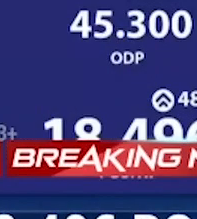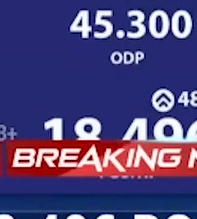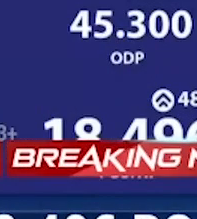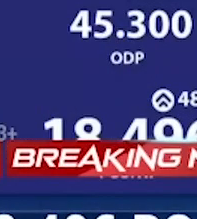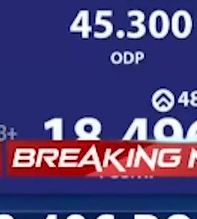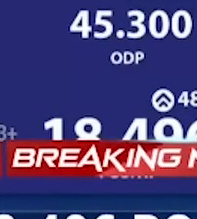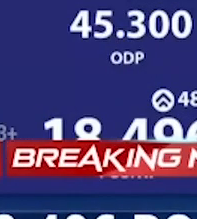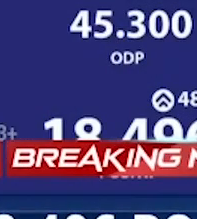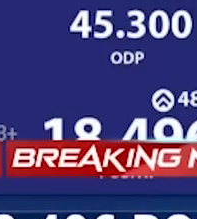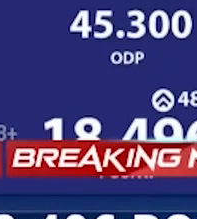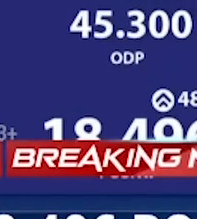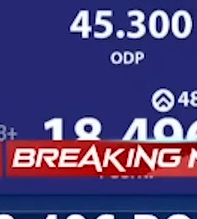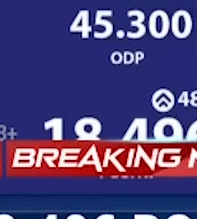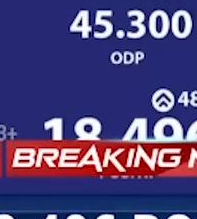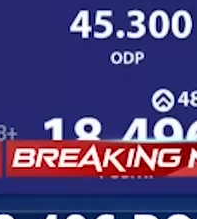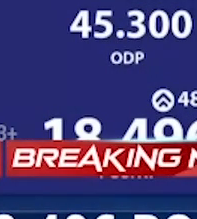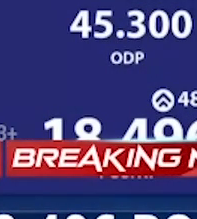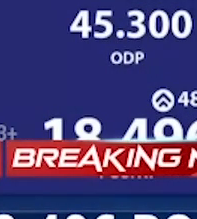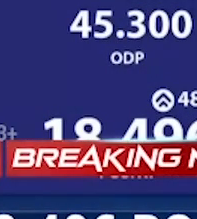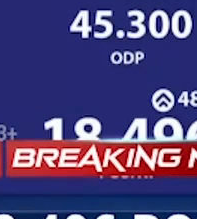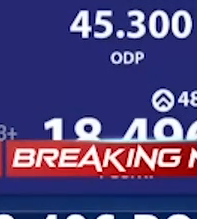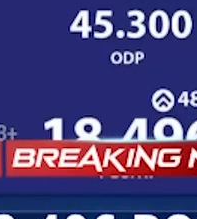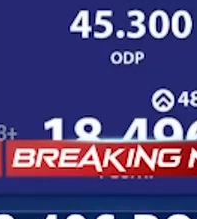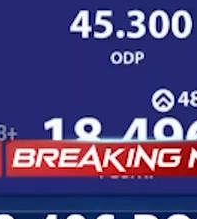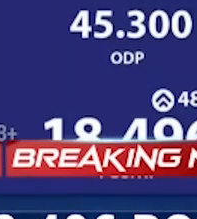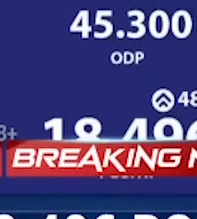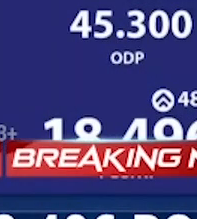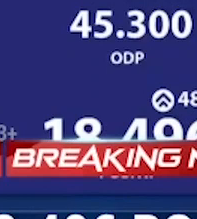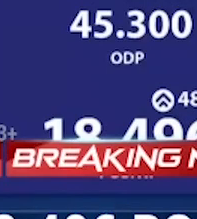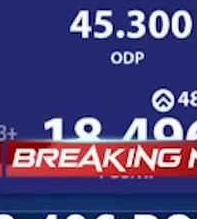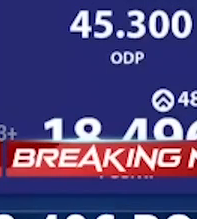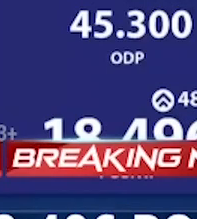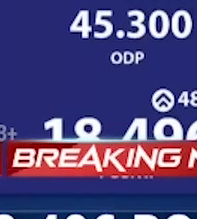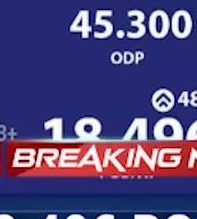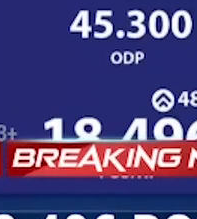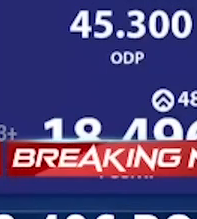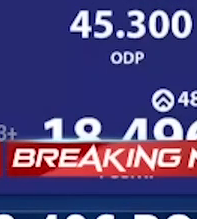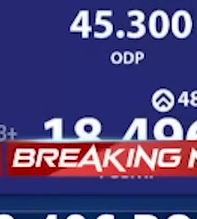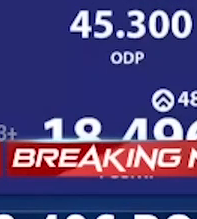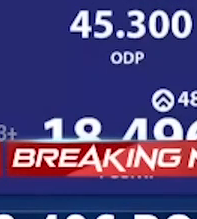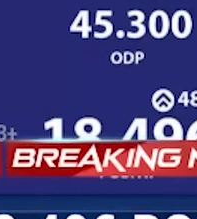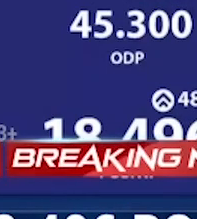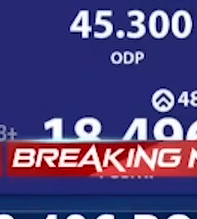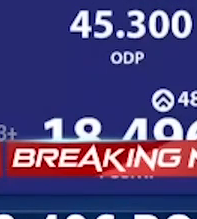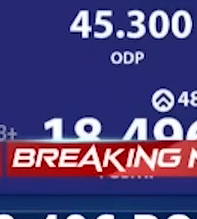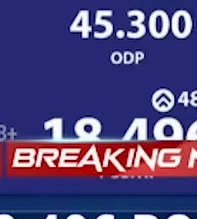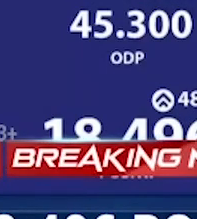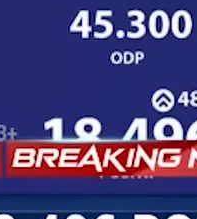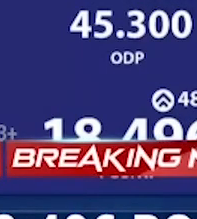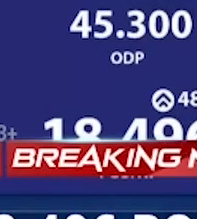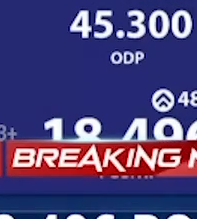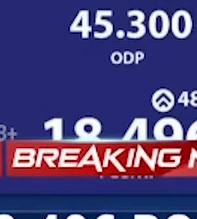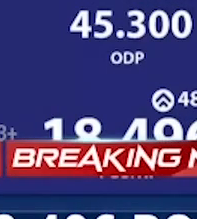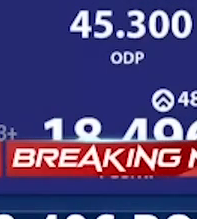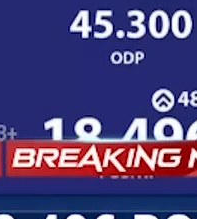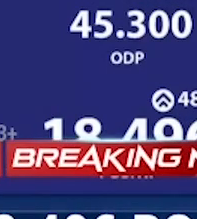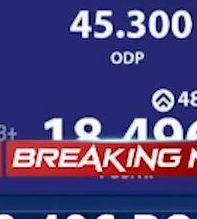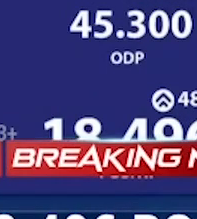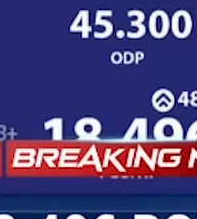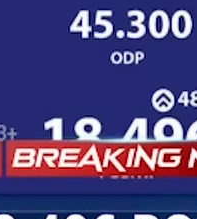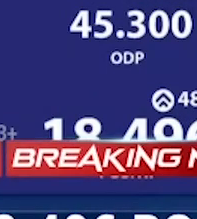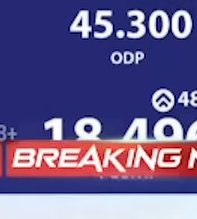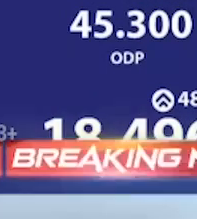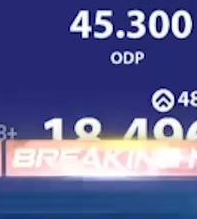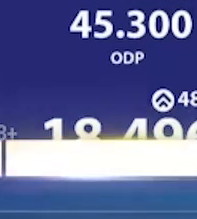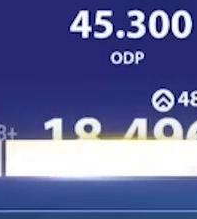sehingga menjadi 400 mengulangi menjadi 4467 Hai